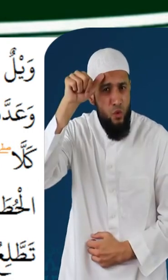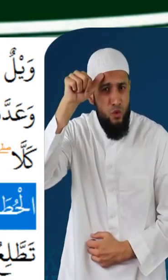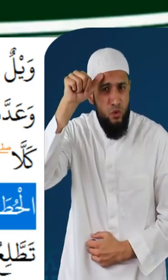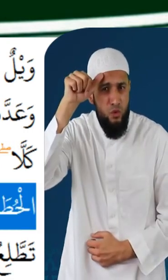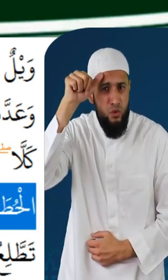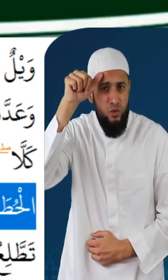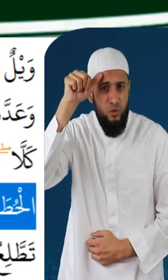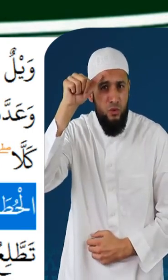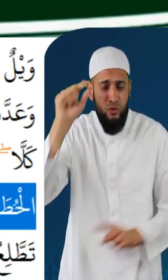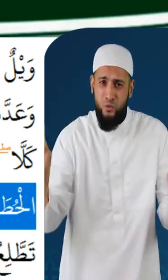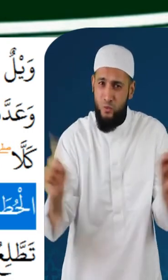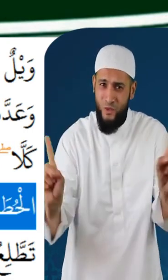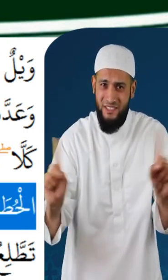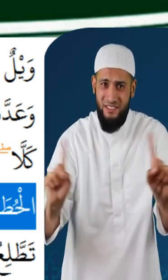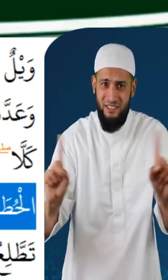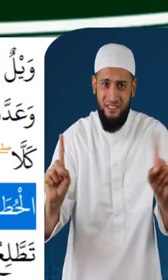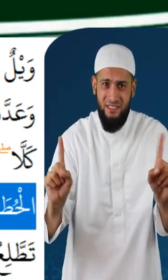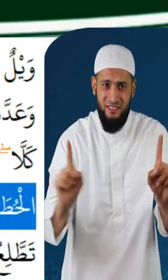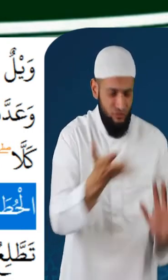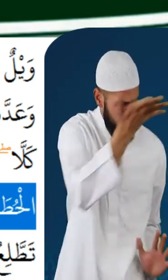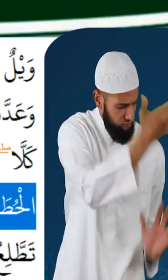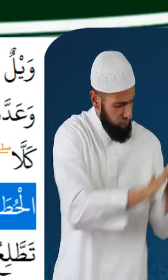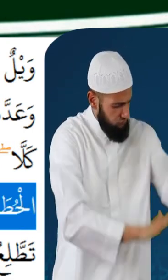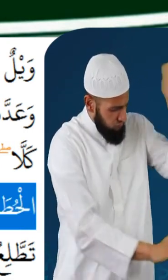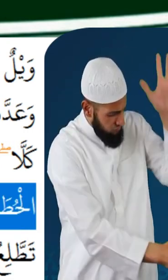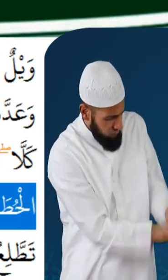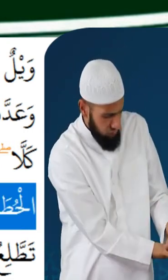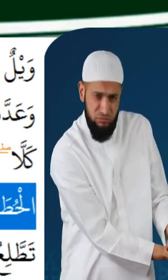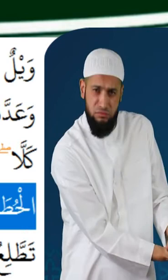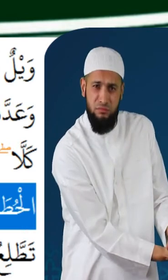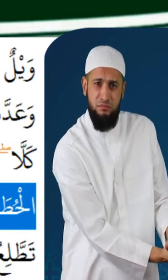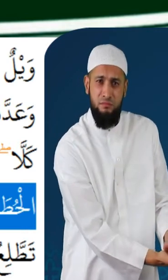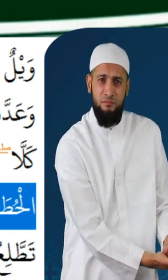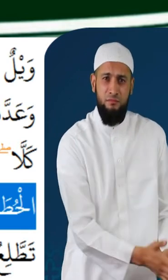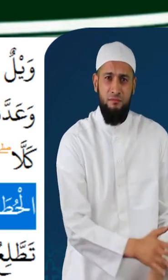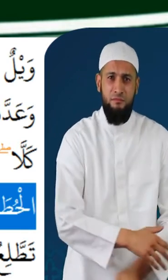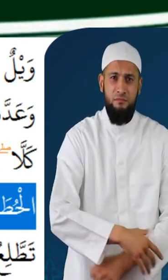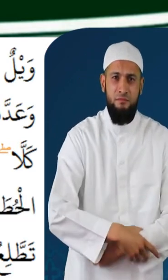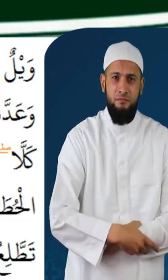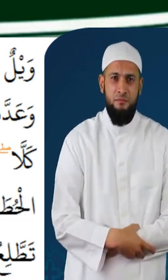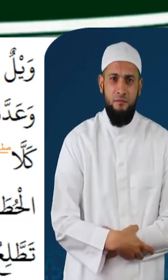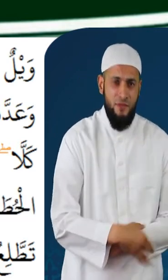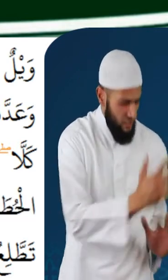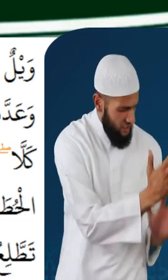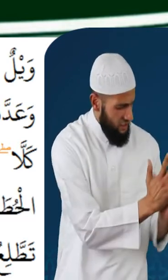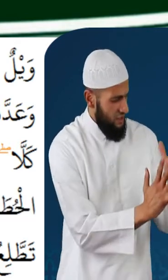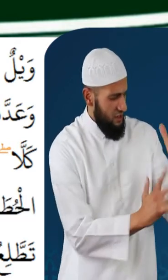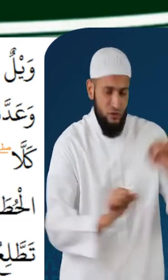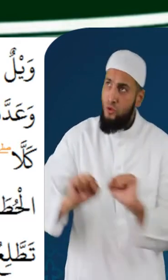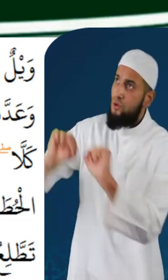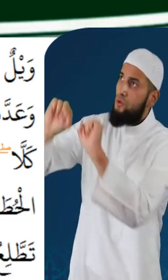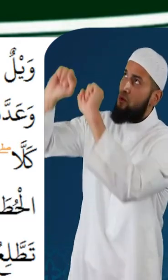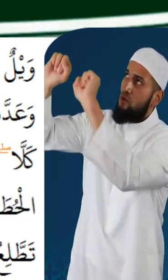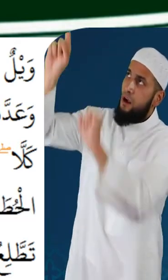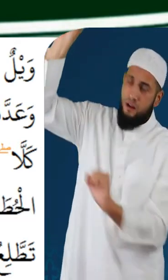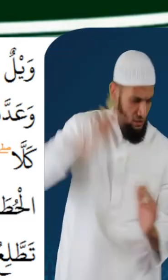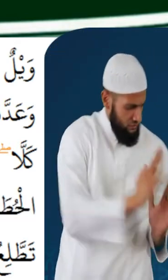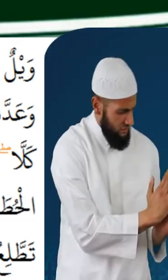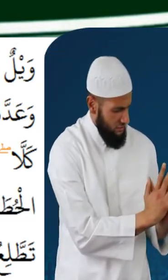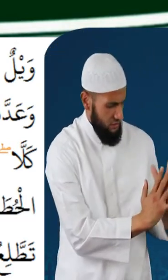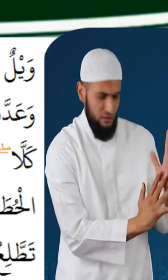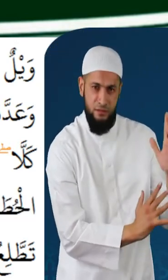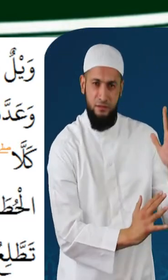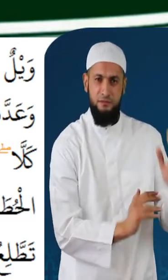حطمة ما لبايت محمده صلى الله عليه وسلم نار الله الموقدة إبدا ربي